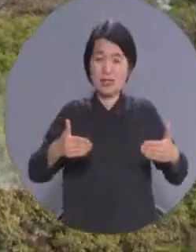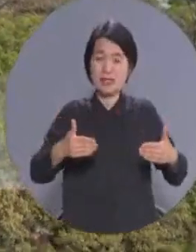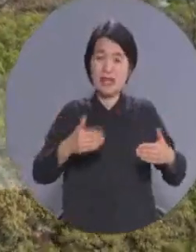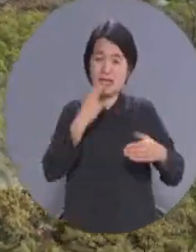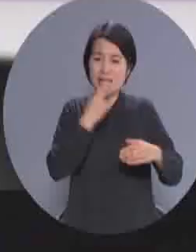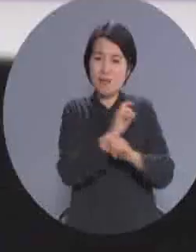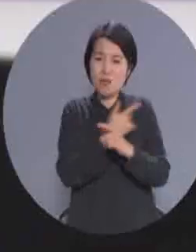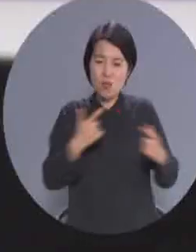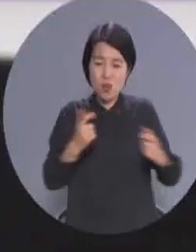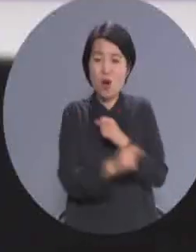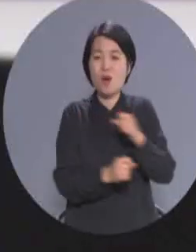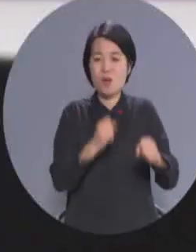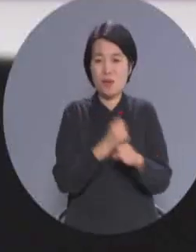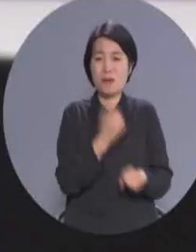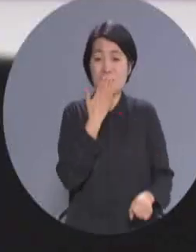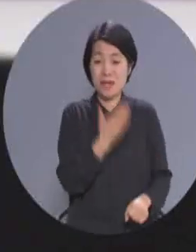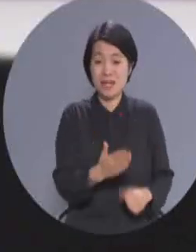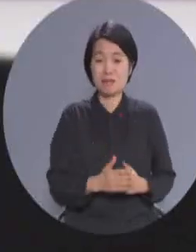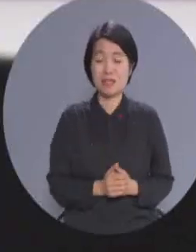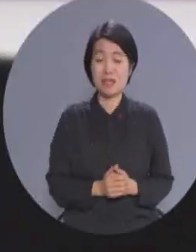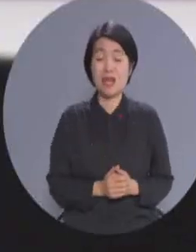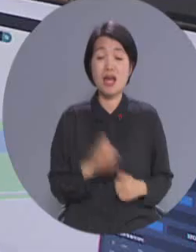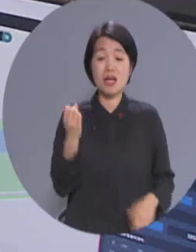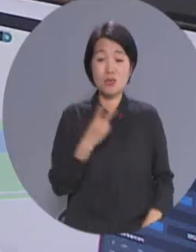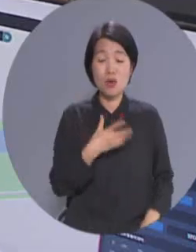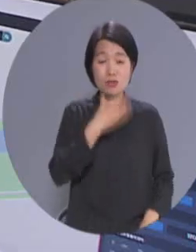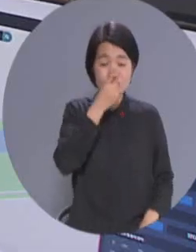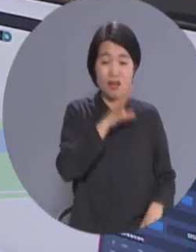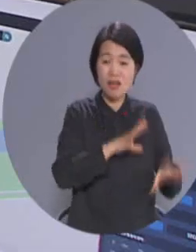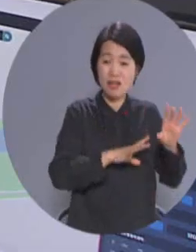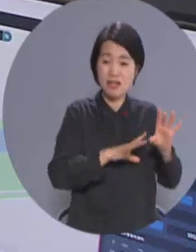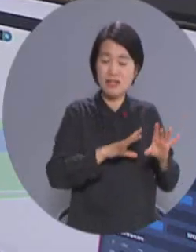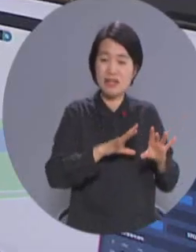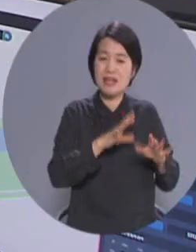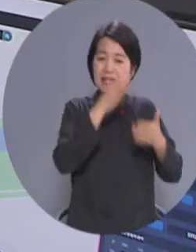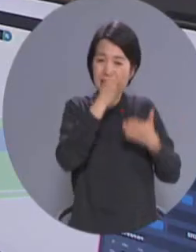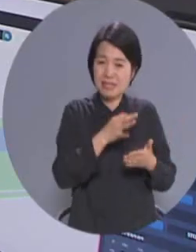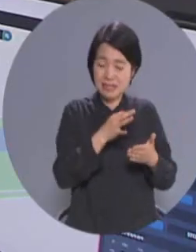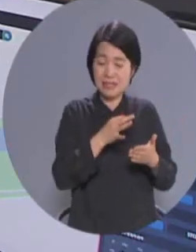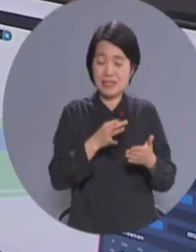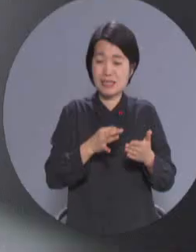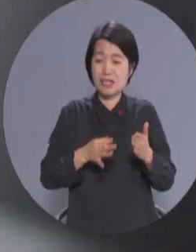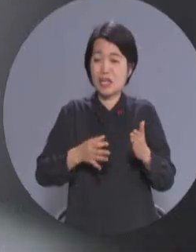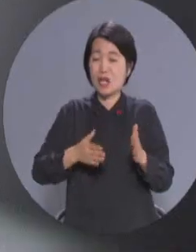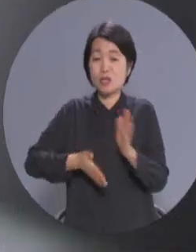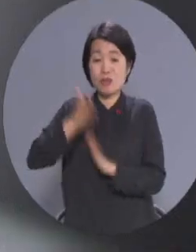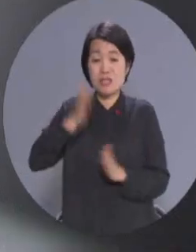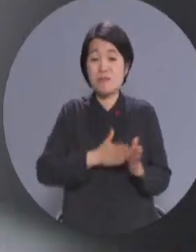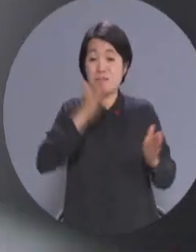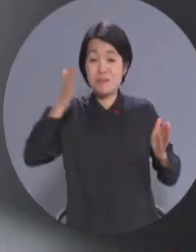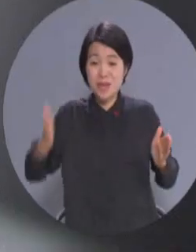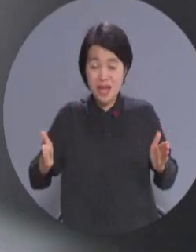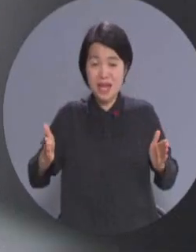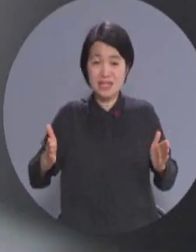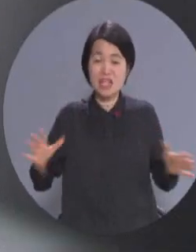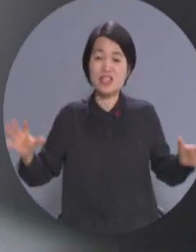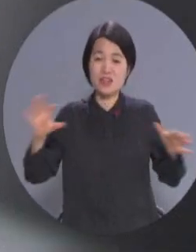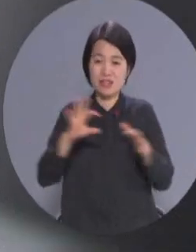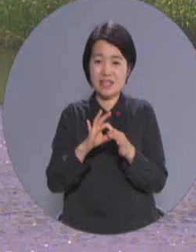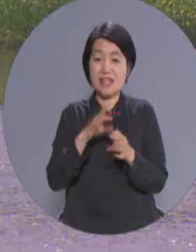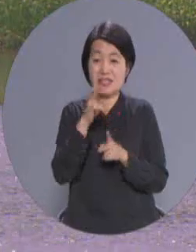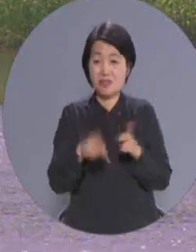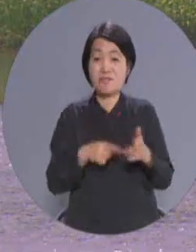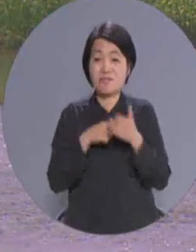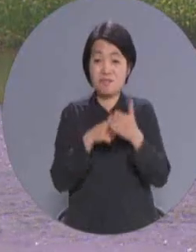전망됩니다 순천시는 여기에 순천만의 생태적 가치를 도심으로 확장하기 위한 연계 사업들도 본격적으로